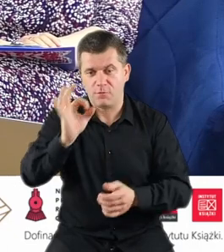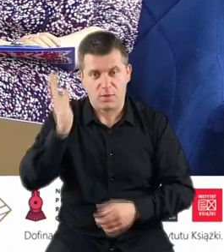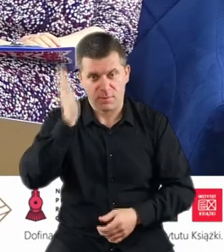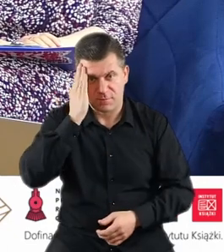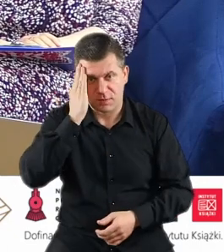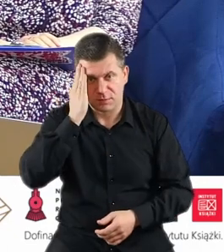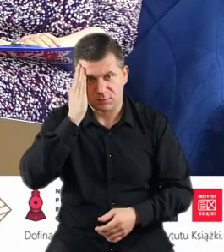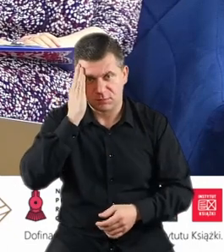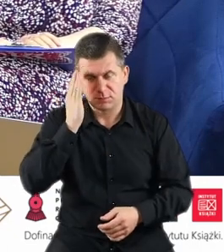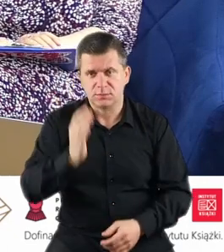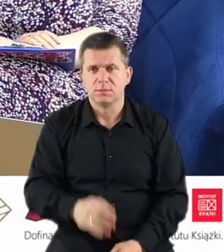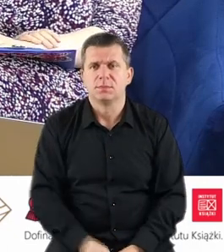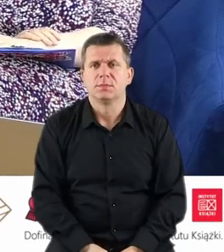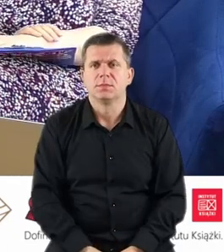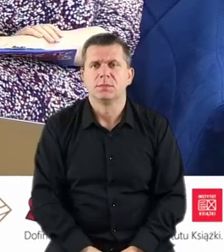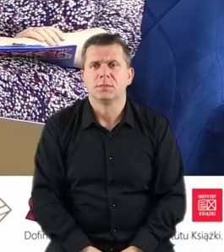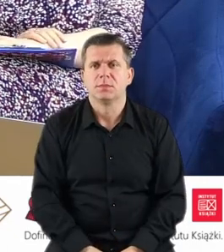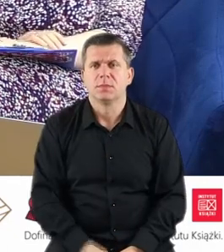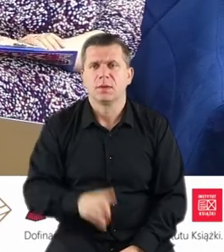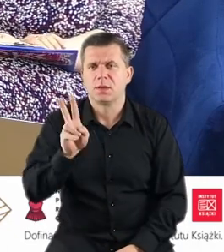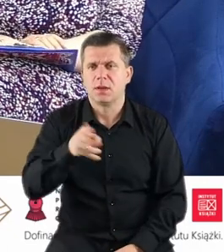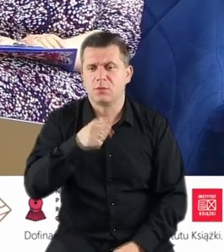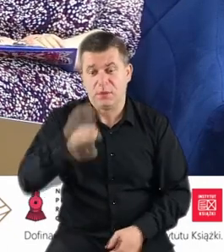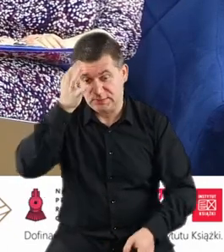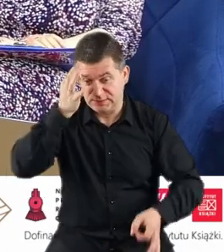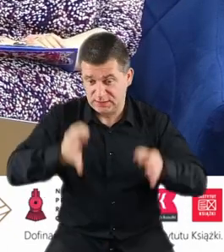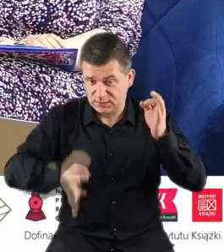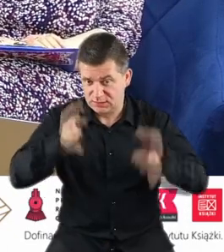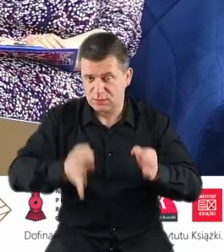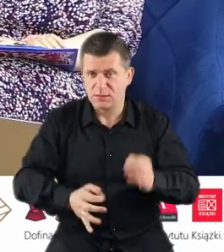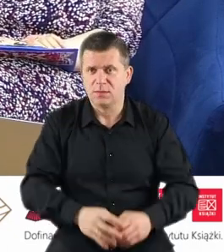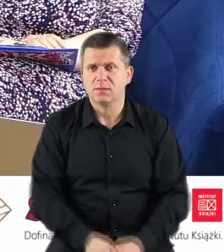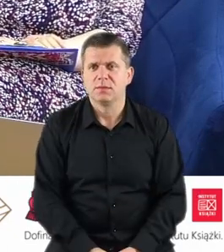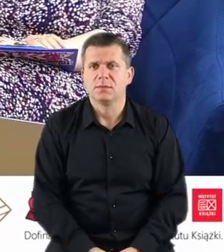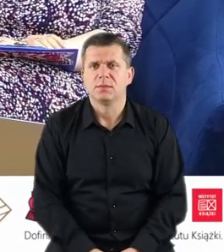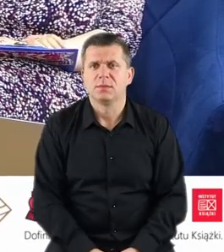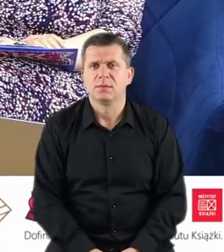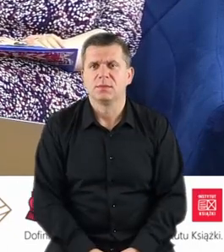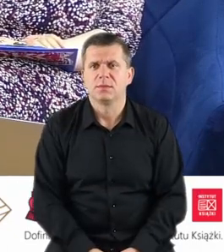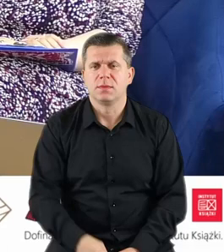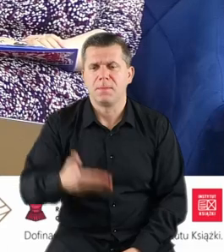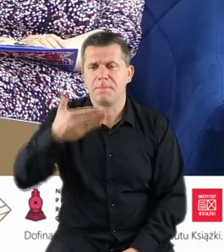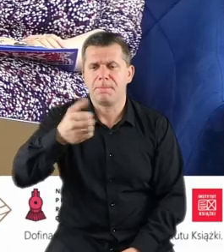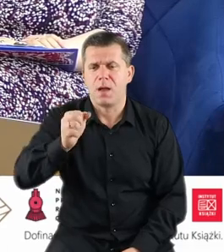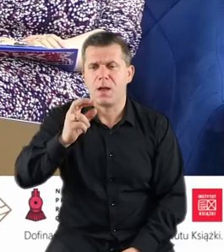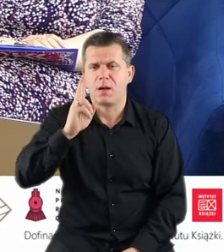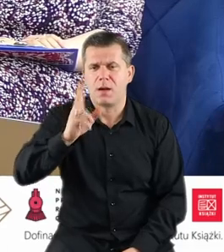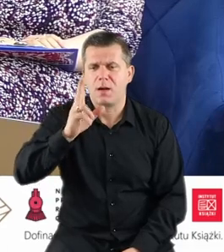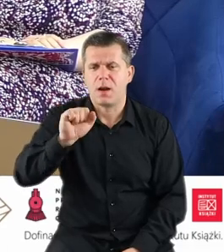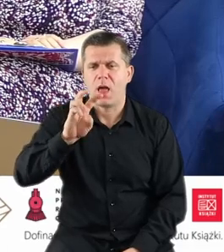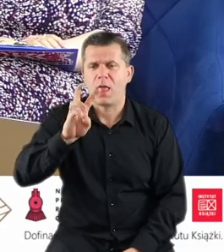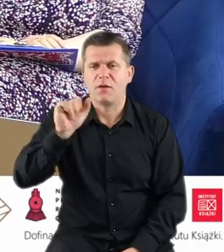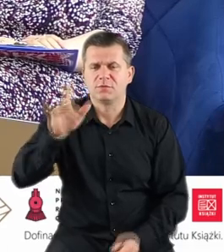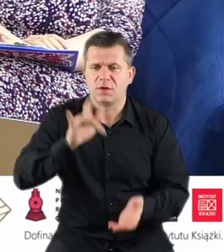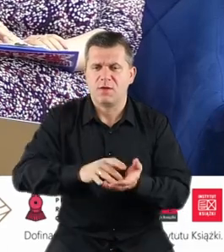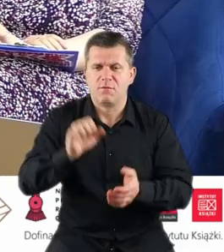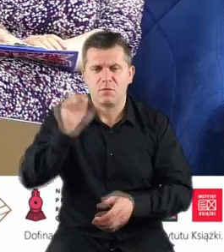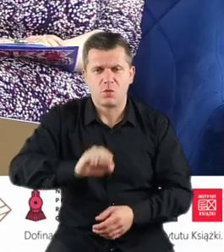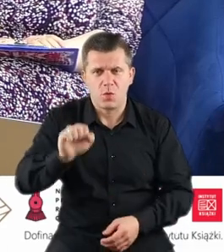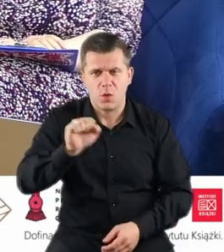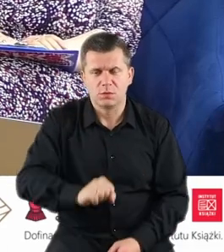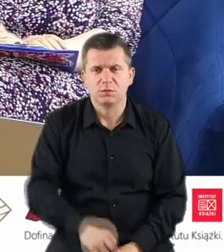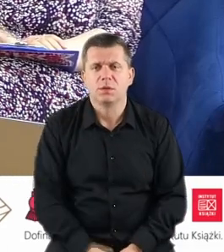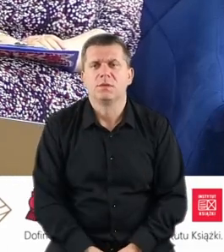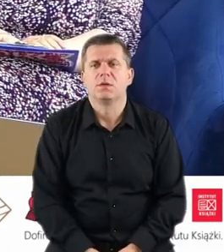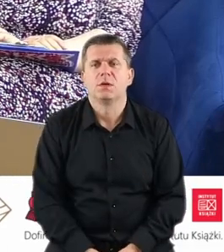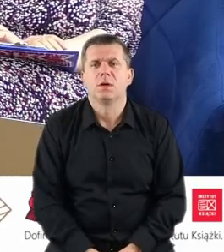I jest to takie dość symptomatyczne, bo kiedy się nad tym zastanowić, to Marek Krajewski jest we Wrocławiu, no we Lwowie